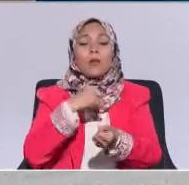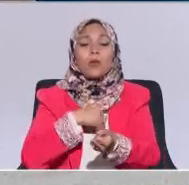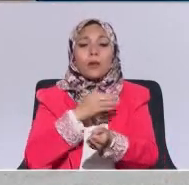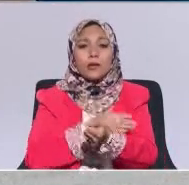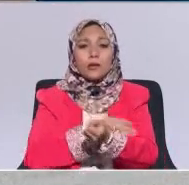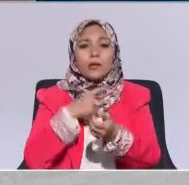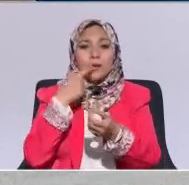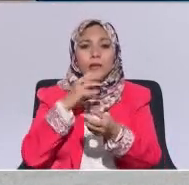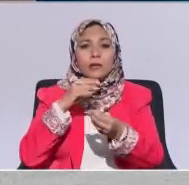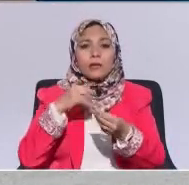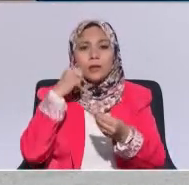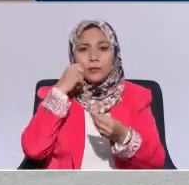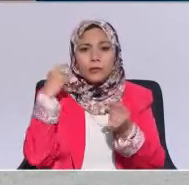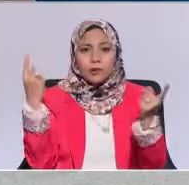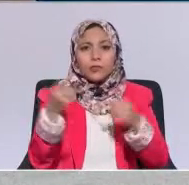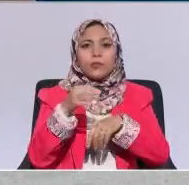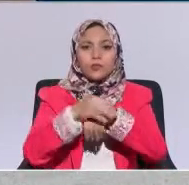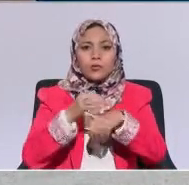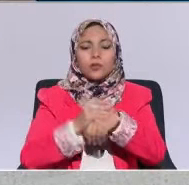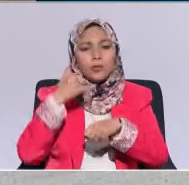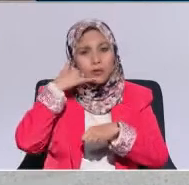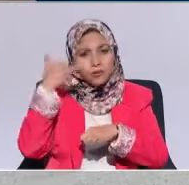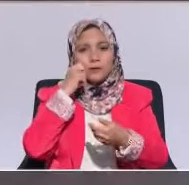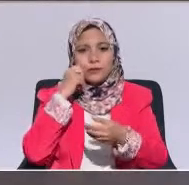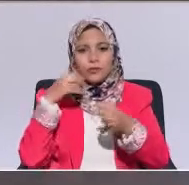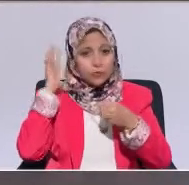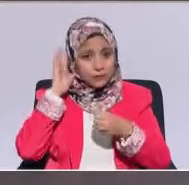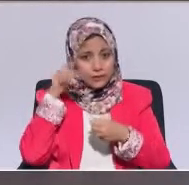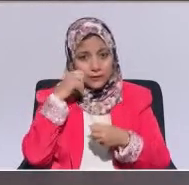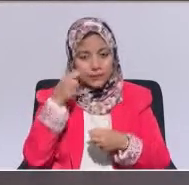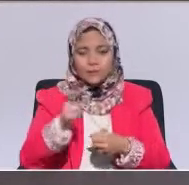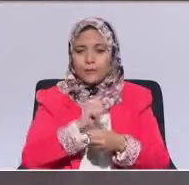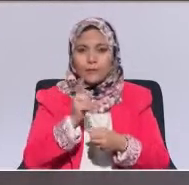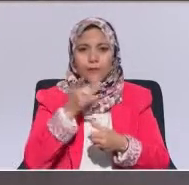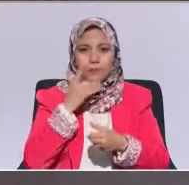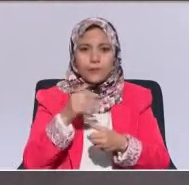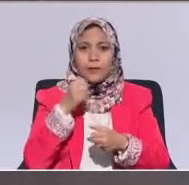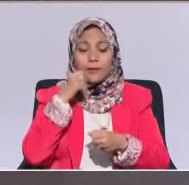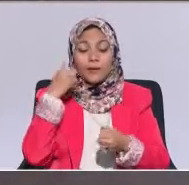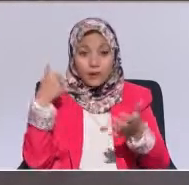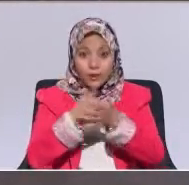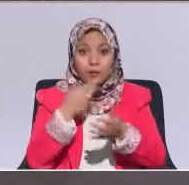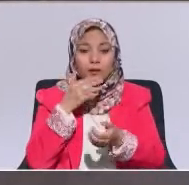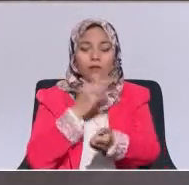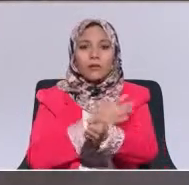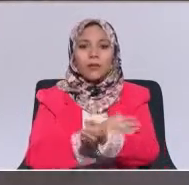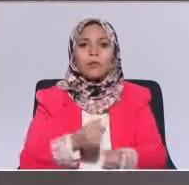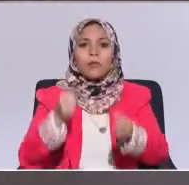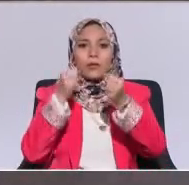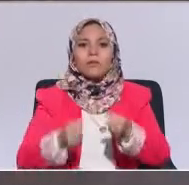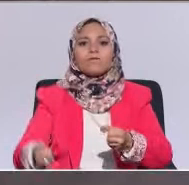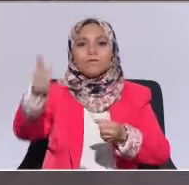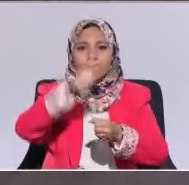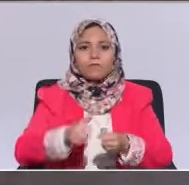بيتابع المرضى بتوعه كلهم، بيرد على التليفونات. بعد كده هو التعب زاد عليه جدا، واحده واحده